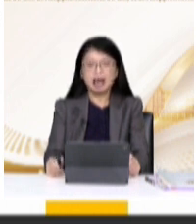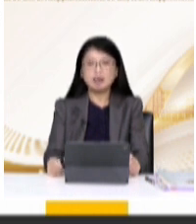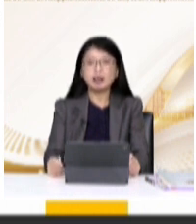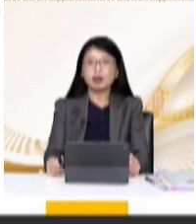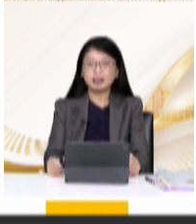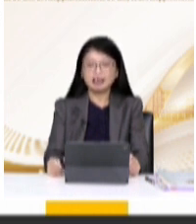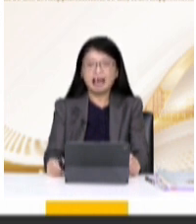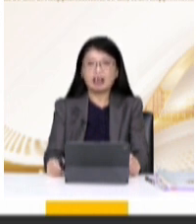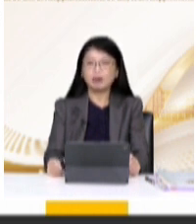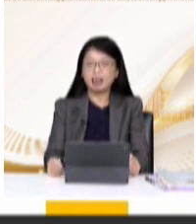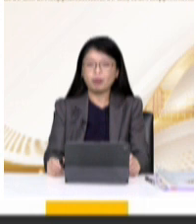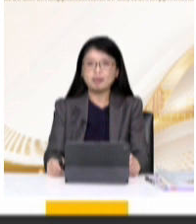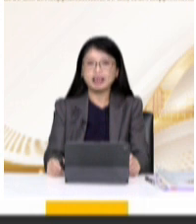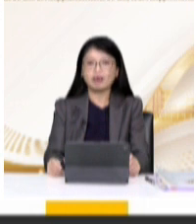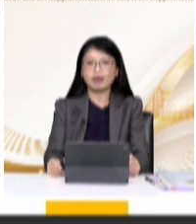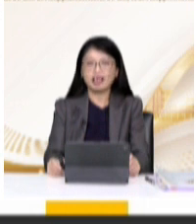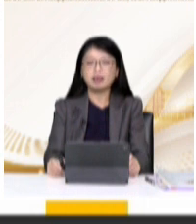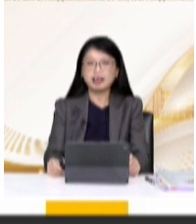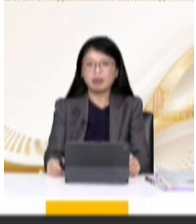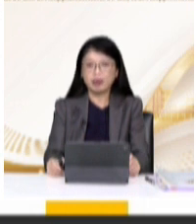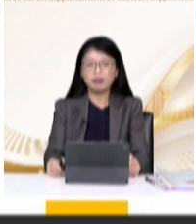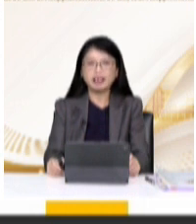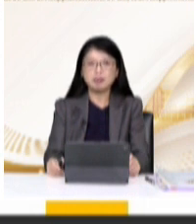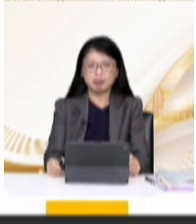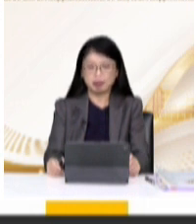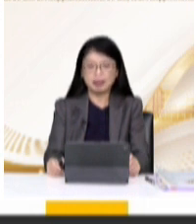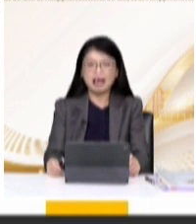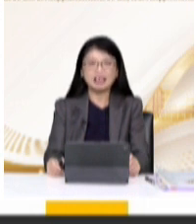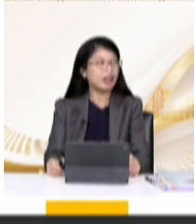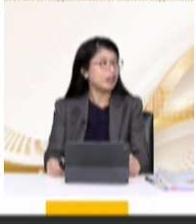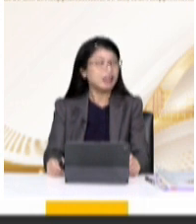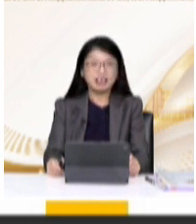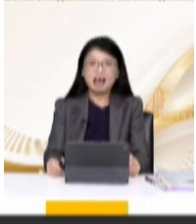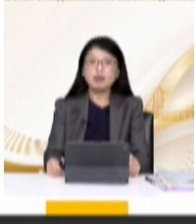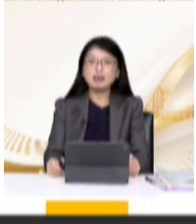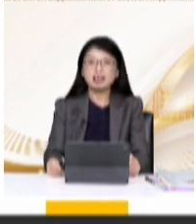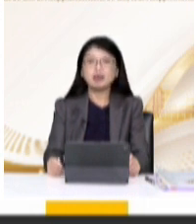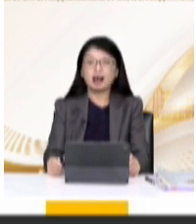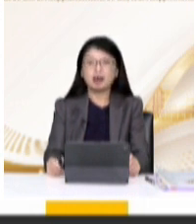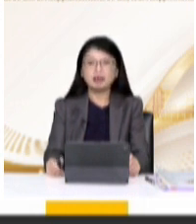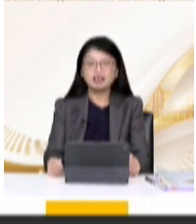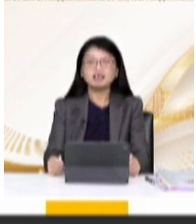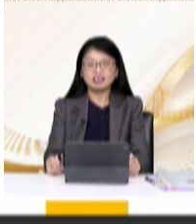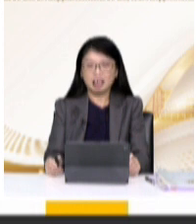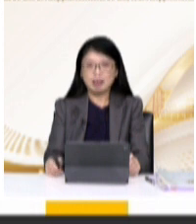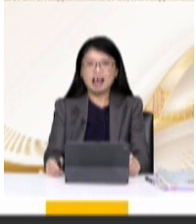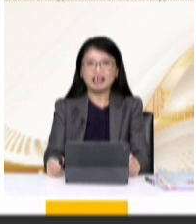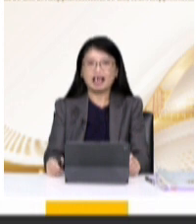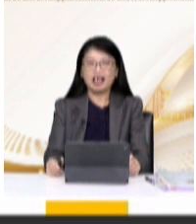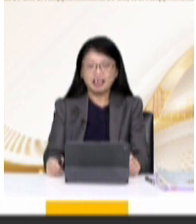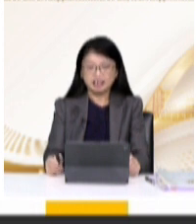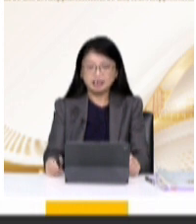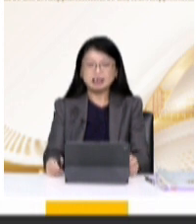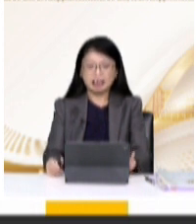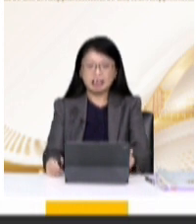อกสารประกอบต่างๆรวมทั้งความเห็นของคณะกรรมการว่าด้วยการปรับเป็นพินัยเนี่ยได้ว่ามีเรื่องใดบ้างนะค